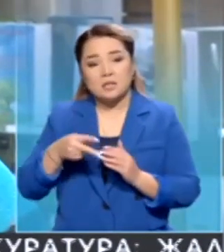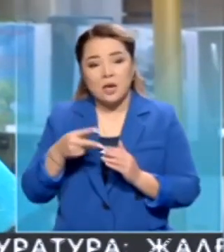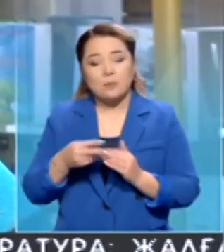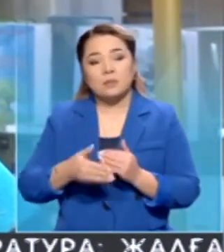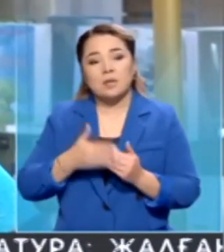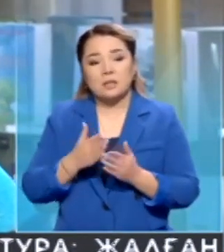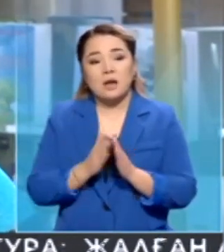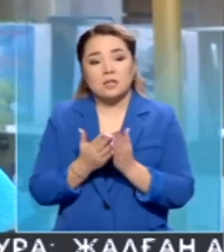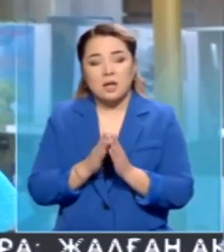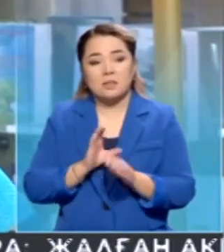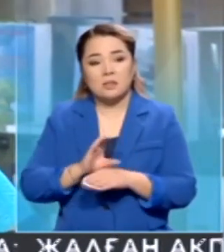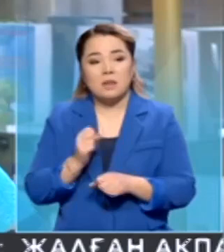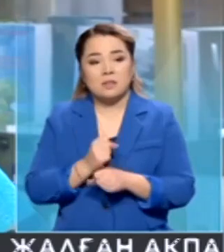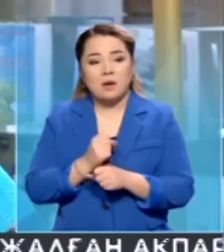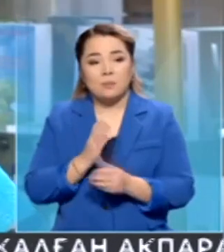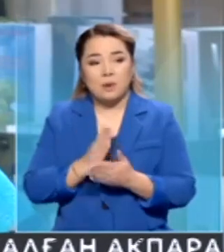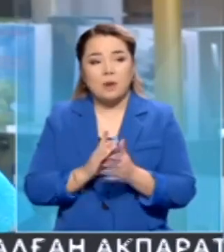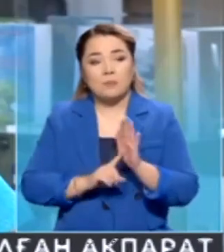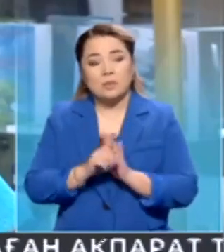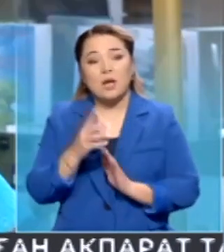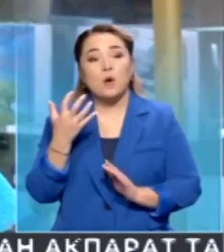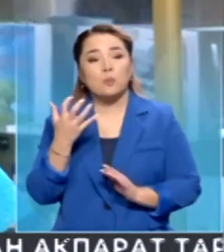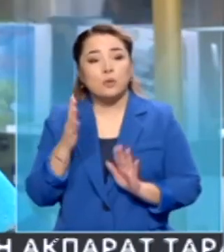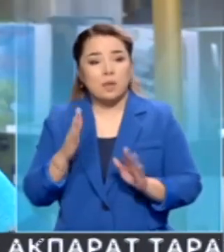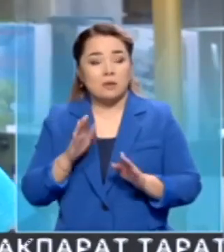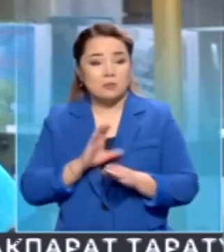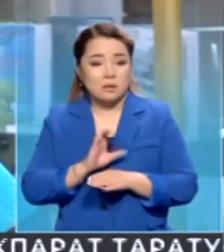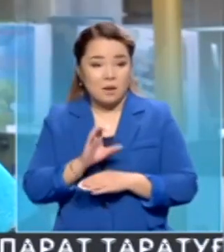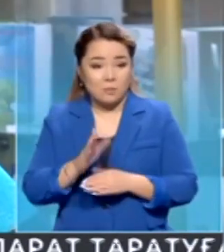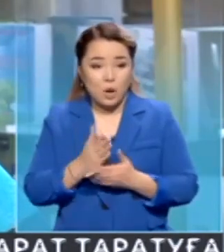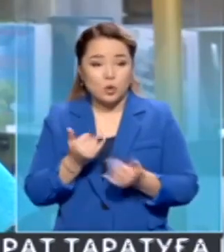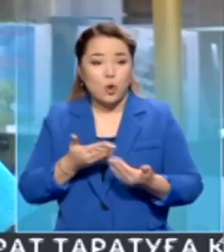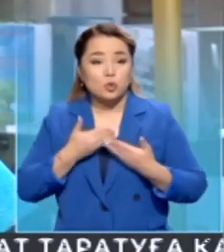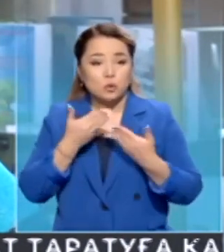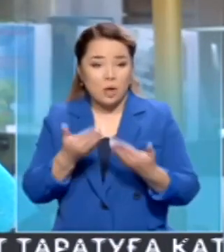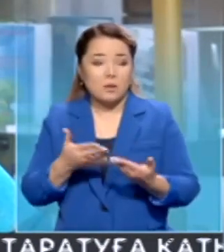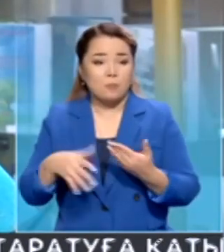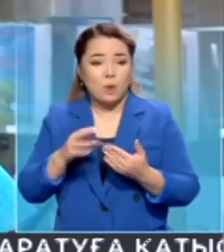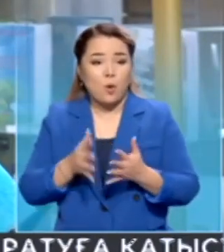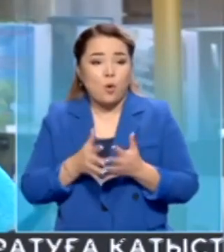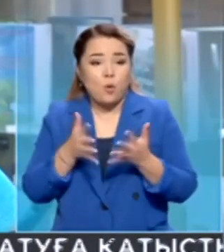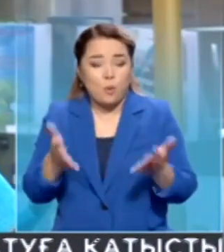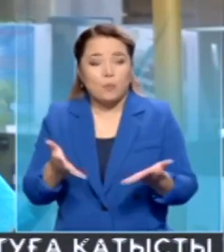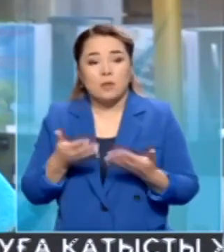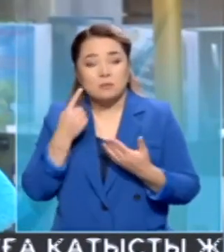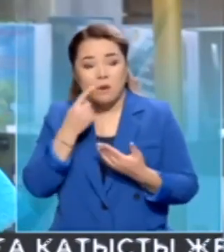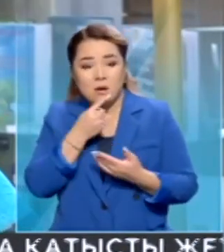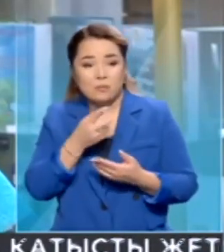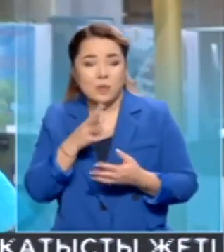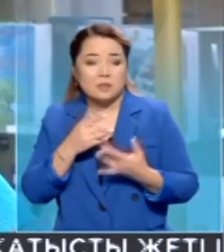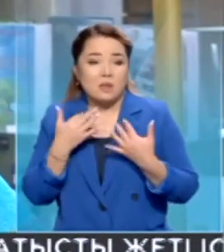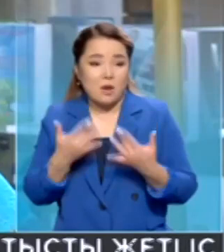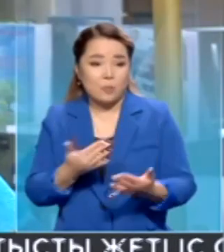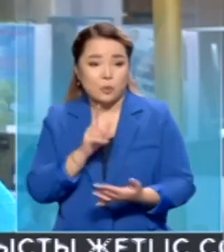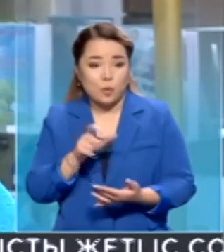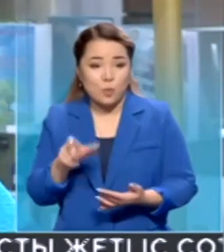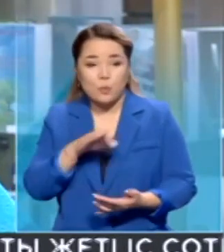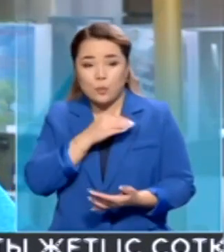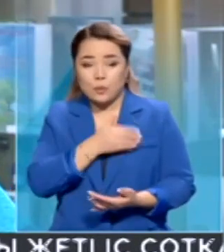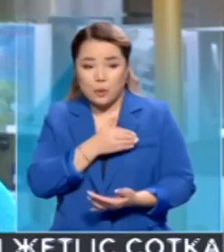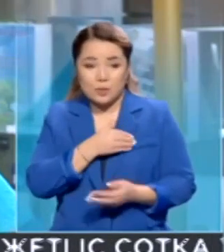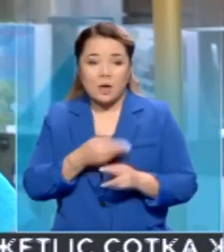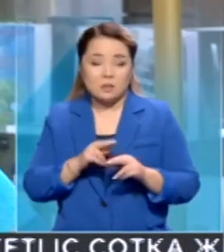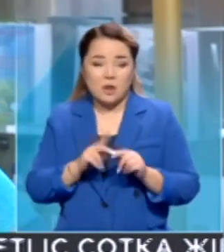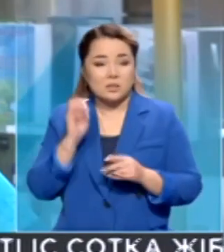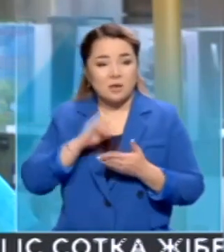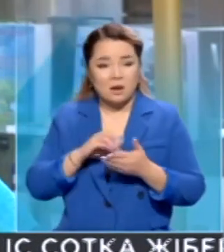тиражға шығып отыр. Басында тек 500 барланған, енді сұраныс көп болғандықтан жалпы